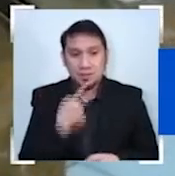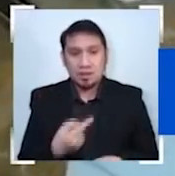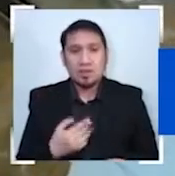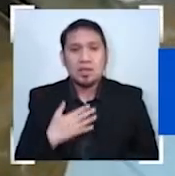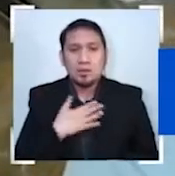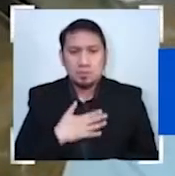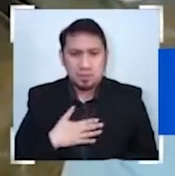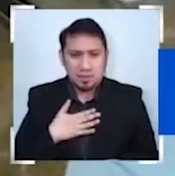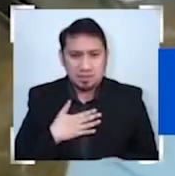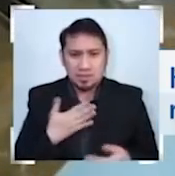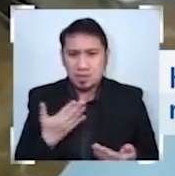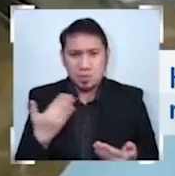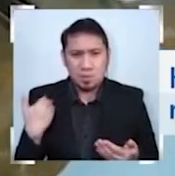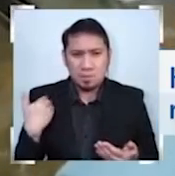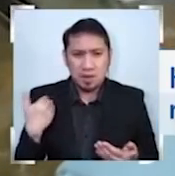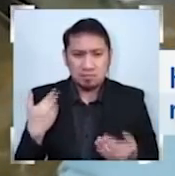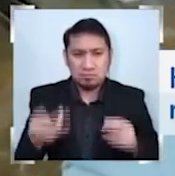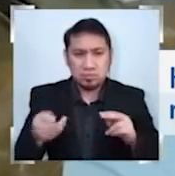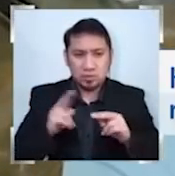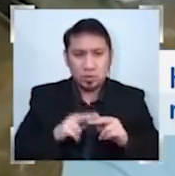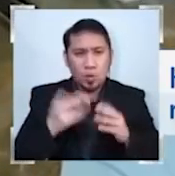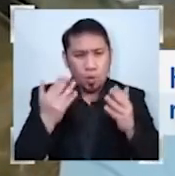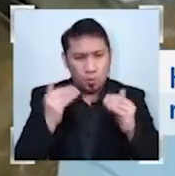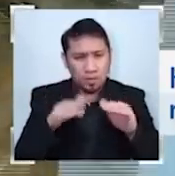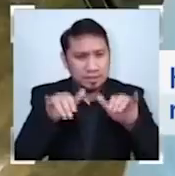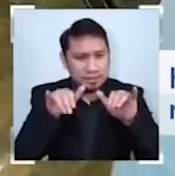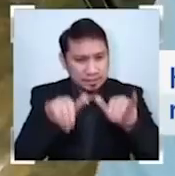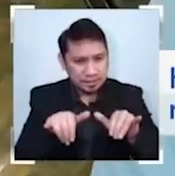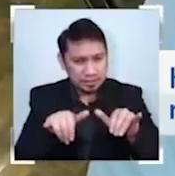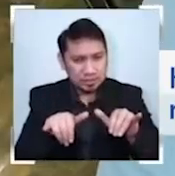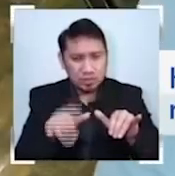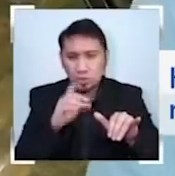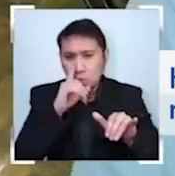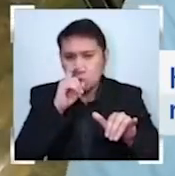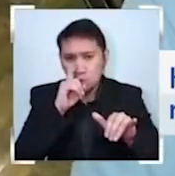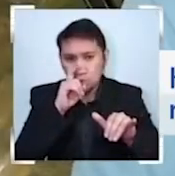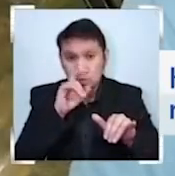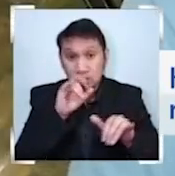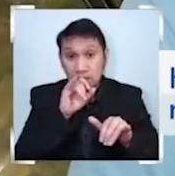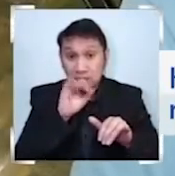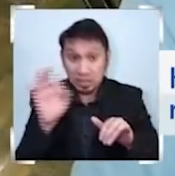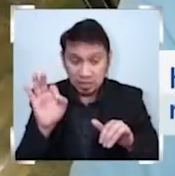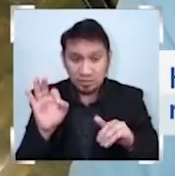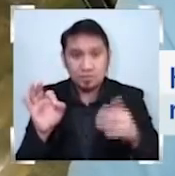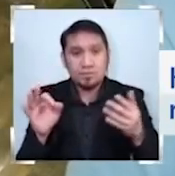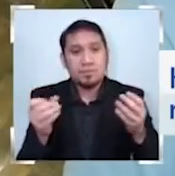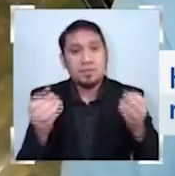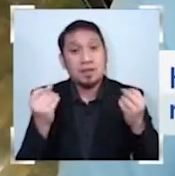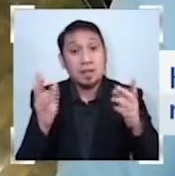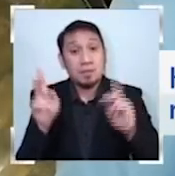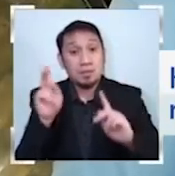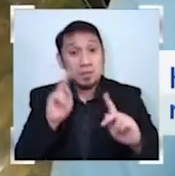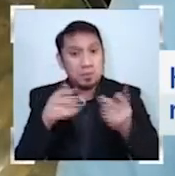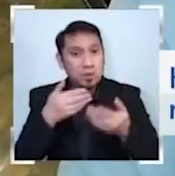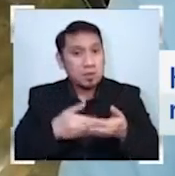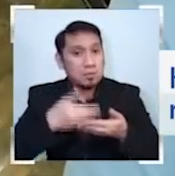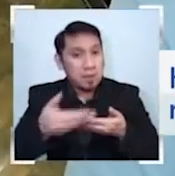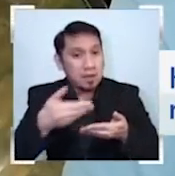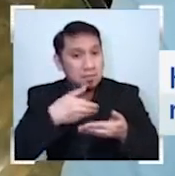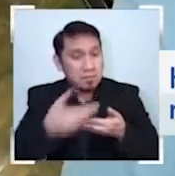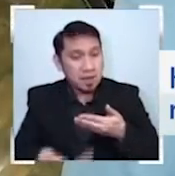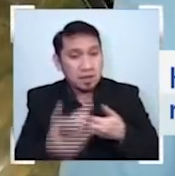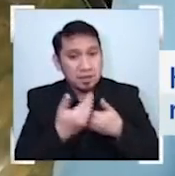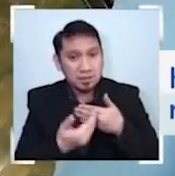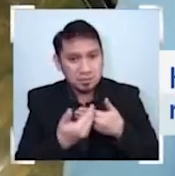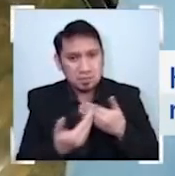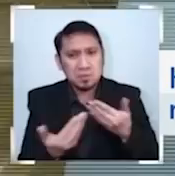industriya, i-maintain na lang po natin sa dating presyo. Kapag dumami ang mamimili ng tinapay, ay di makakabawi kami